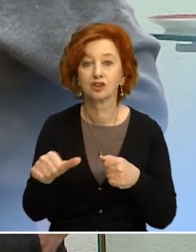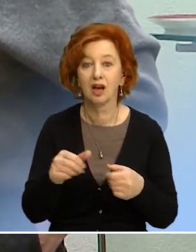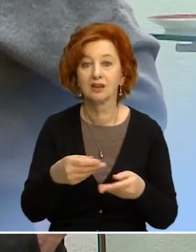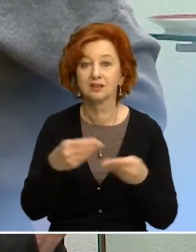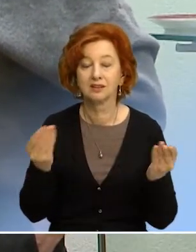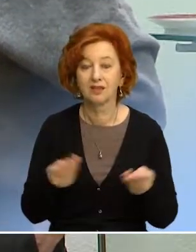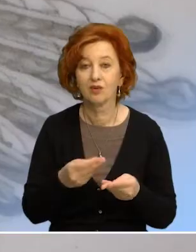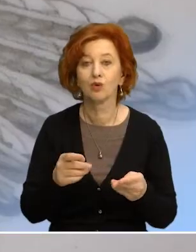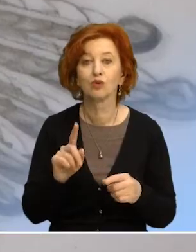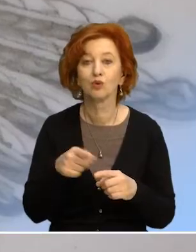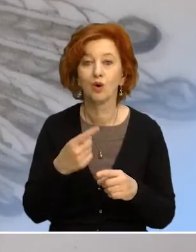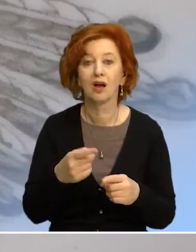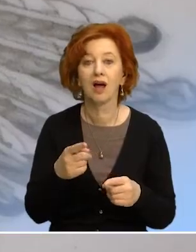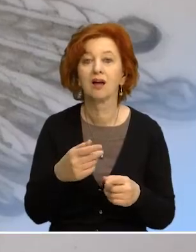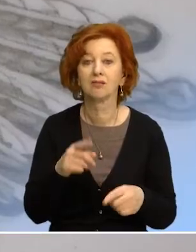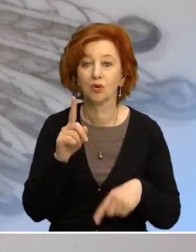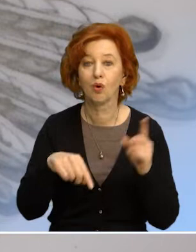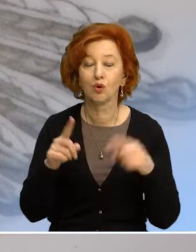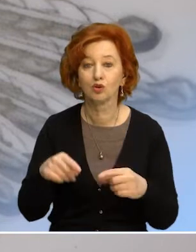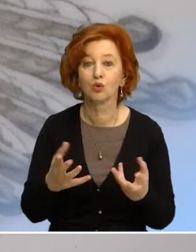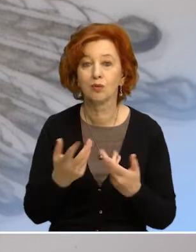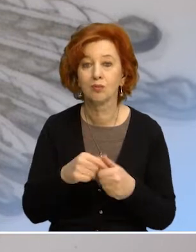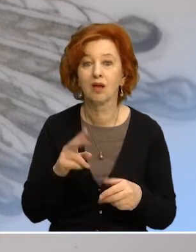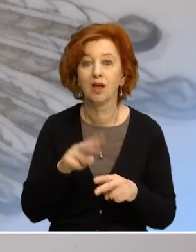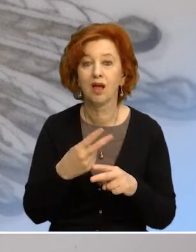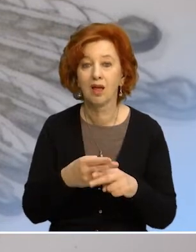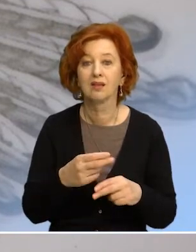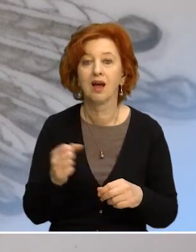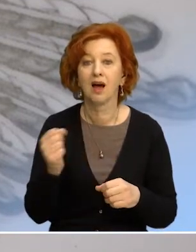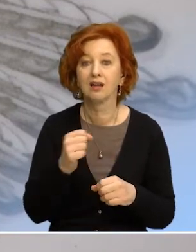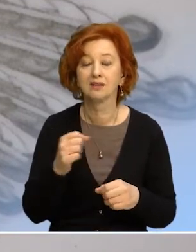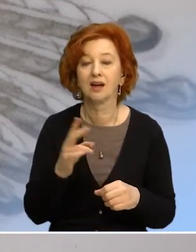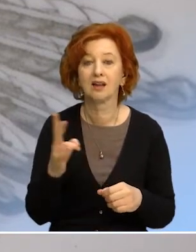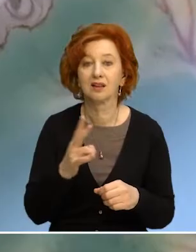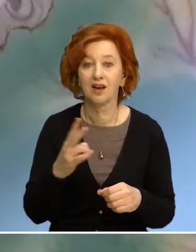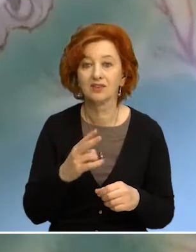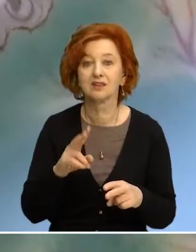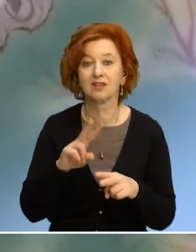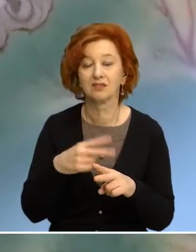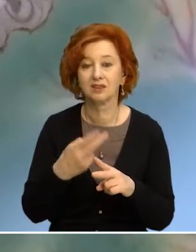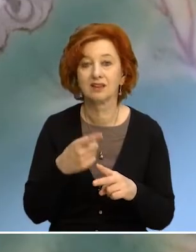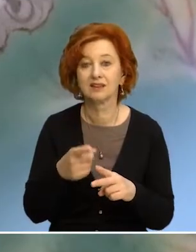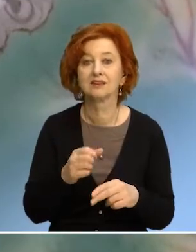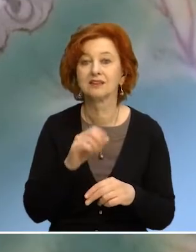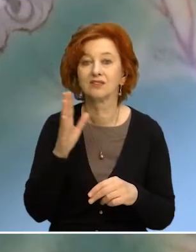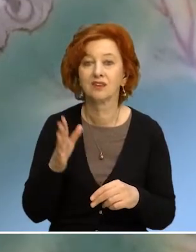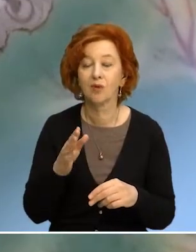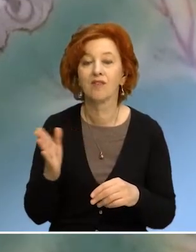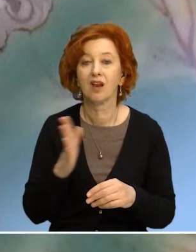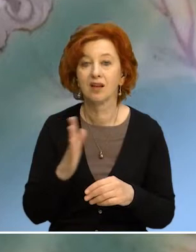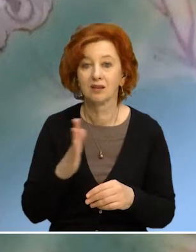они не полные, потому что они состоят из огромного количества предметов. Это орден Александра Невского и орден святого